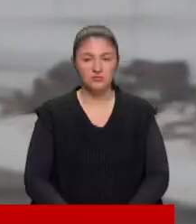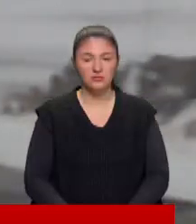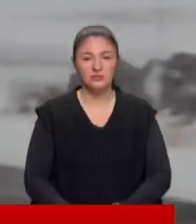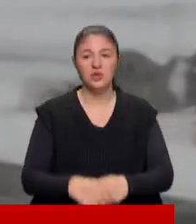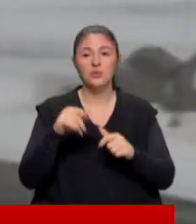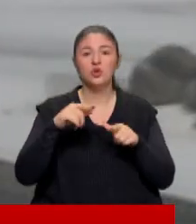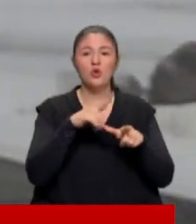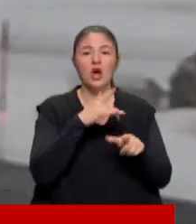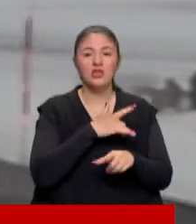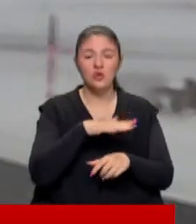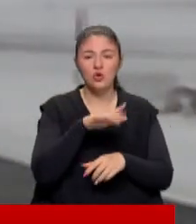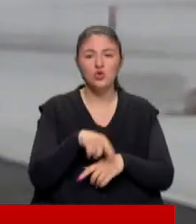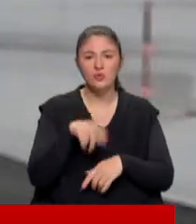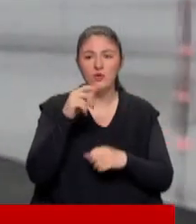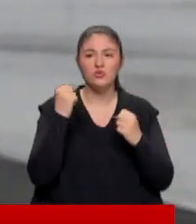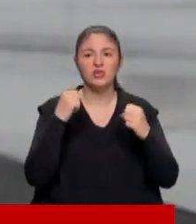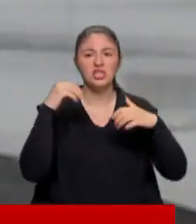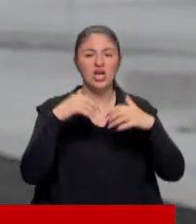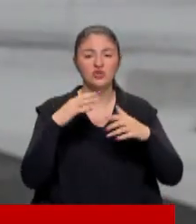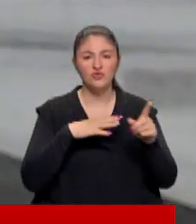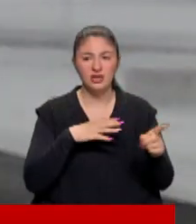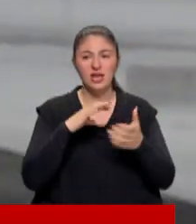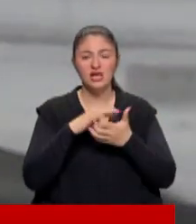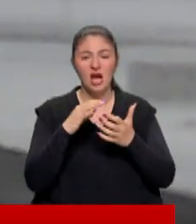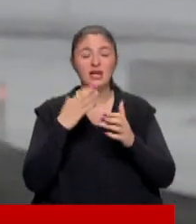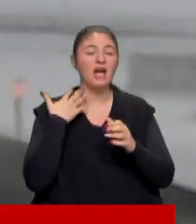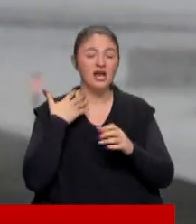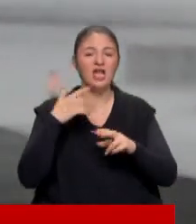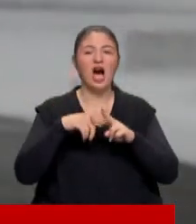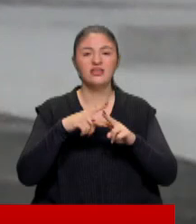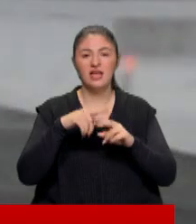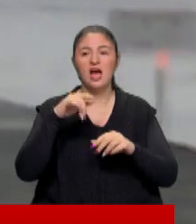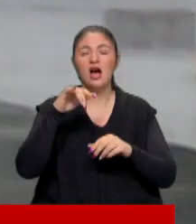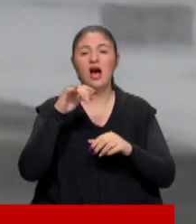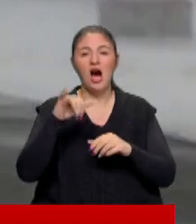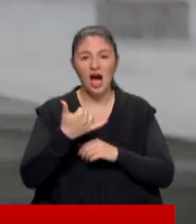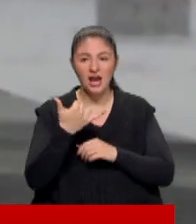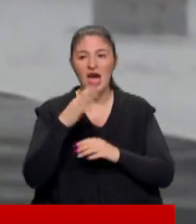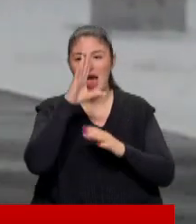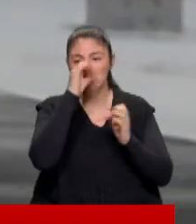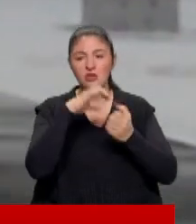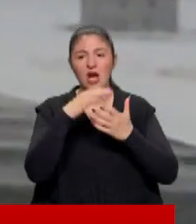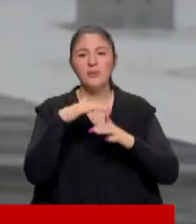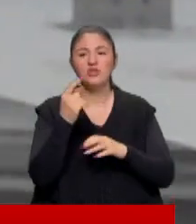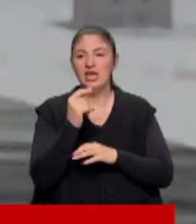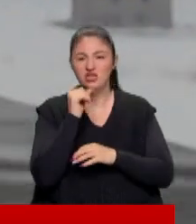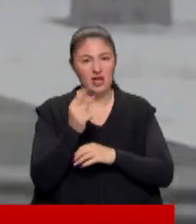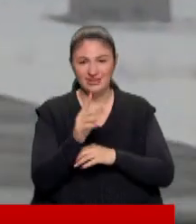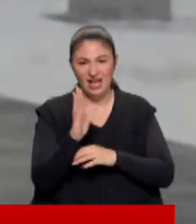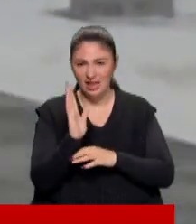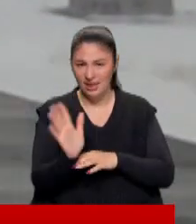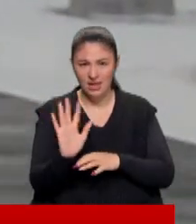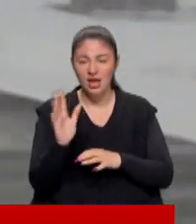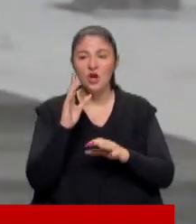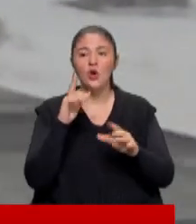Bugün Doğu Anadolu bölgesinde gün boyunca kuvvetli yağış var. Kars, Ardahan, Erzurum ve Ağrı'da kar beklentisi hiç az değil.